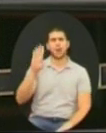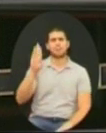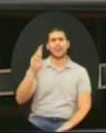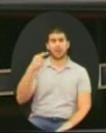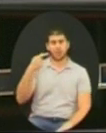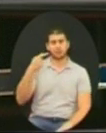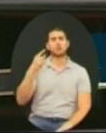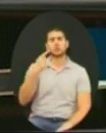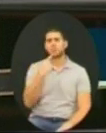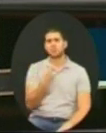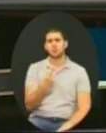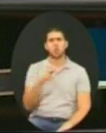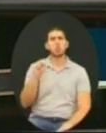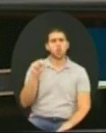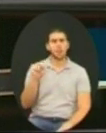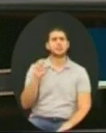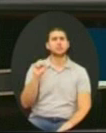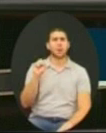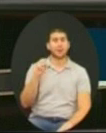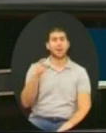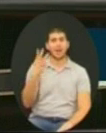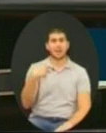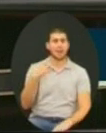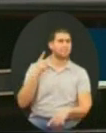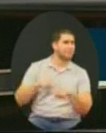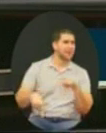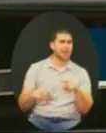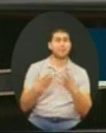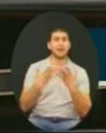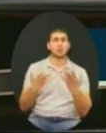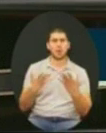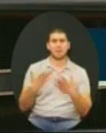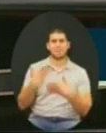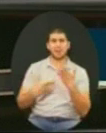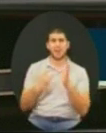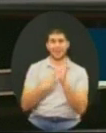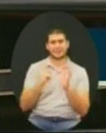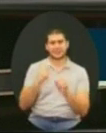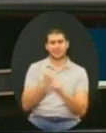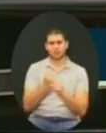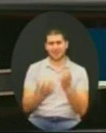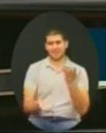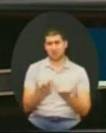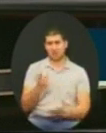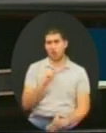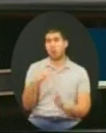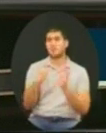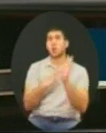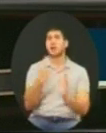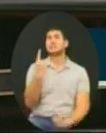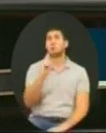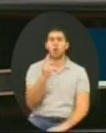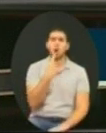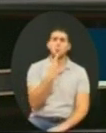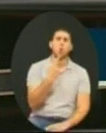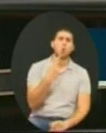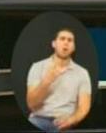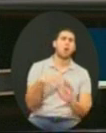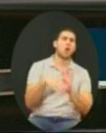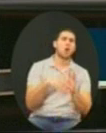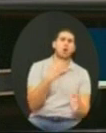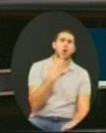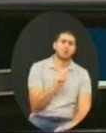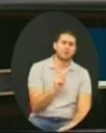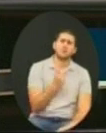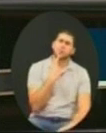בעצם אומרים... נועם סולברג, כן. שנפל פגם חמור בהליך החקיקה, צריך לעשות כאן הבדל, לא בחוק עצמו. הם כלומר, לא אמרו שהחוק לא בסדר, בדיוק,